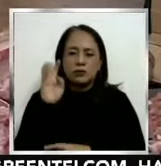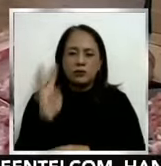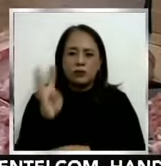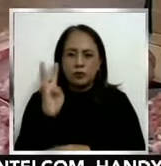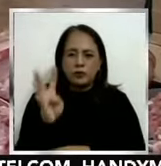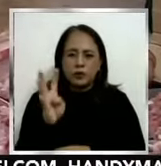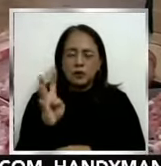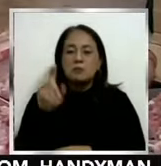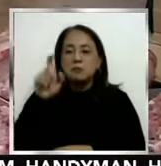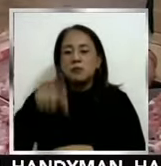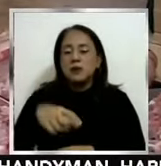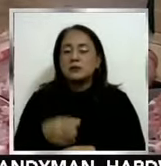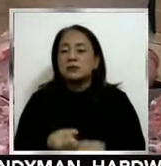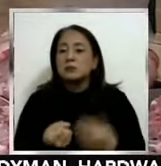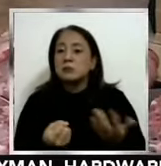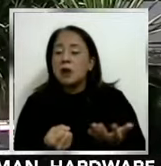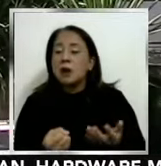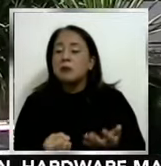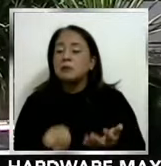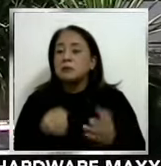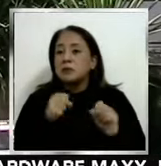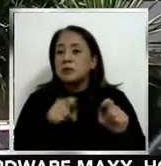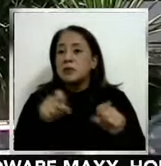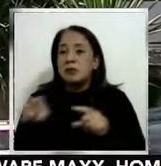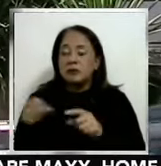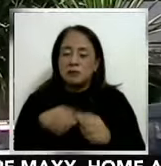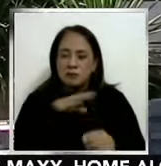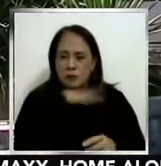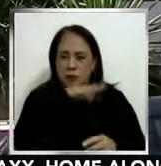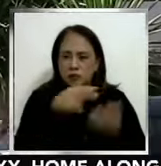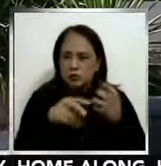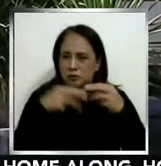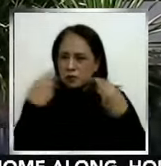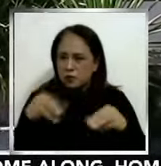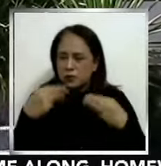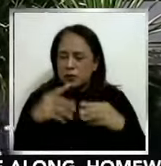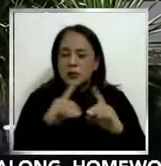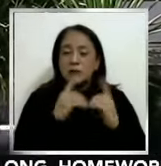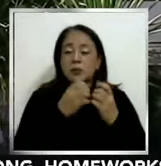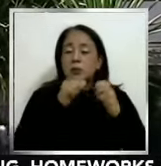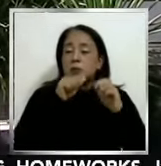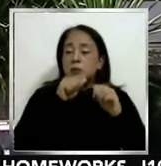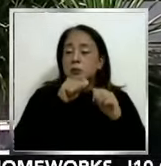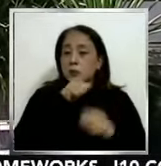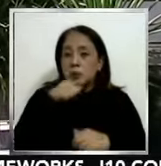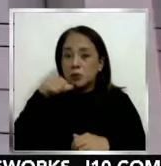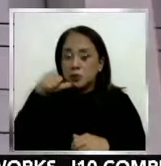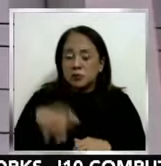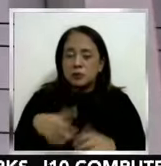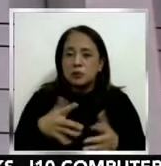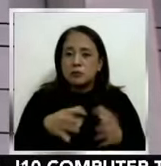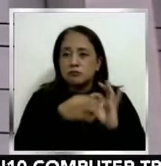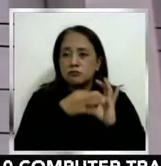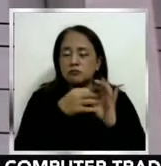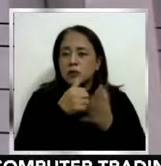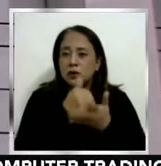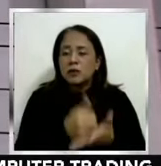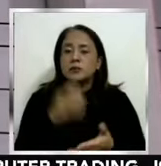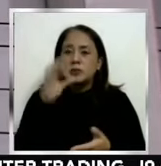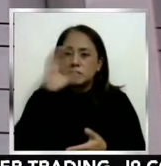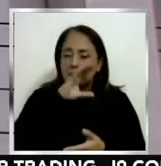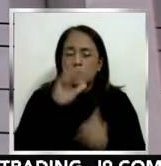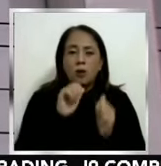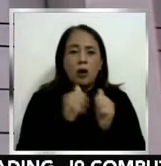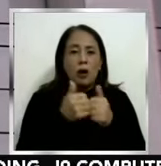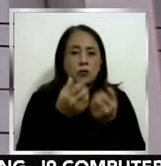ang presyo ng baboy sa mga pamilihan. Ayon sa Department of Agriculture, makikipagtulungan sila sa Cebu kung paano